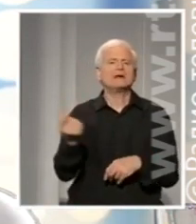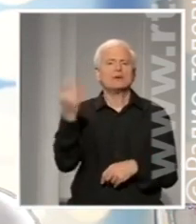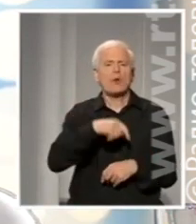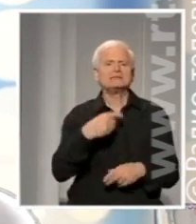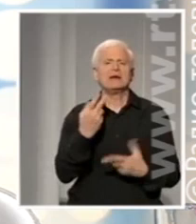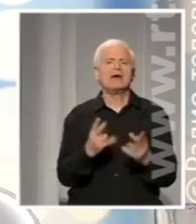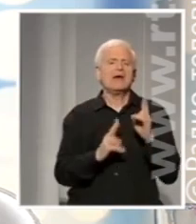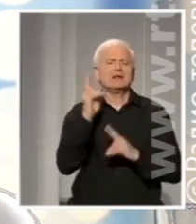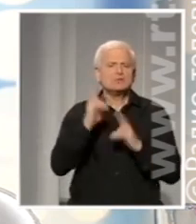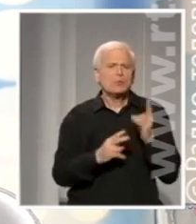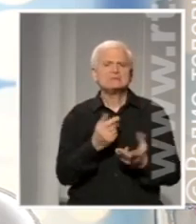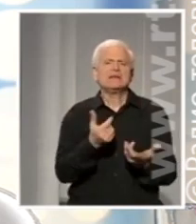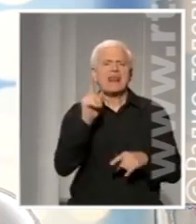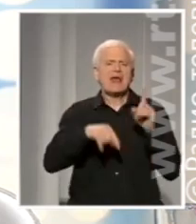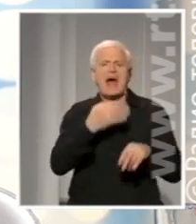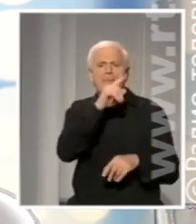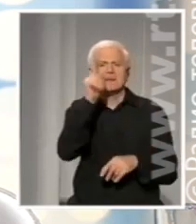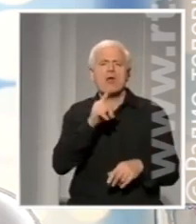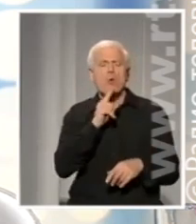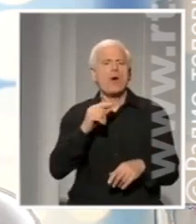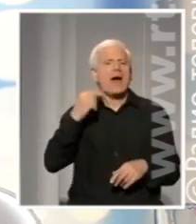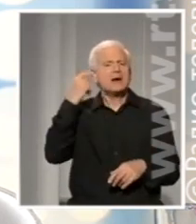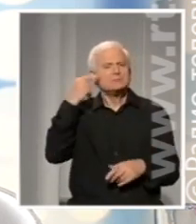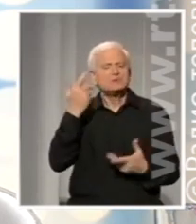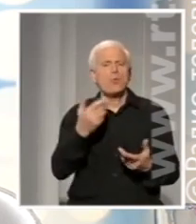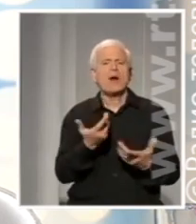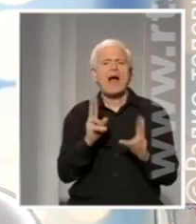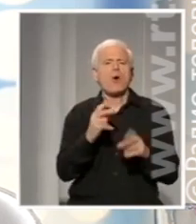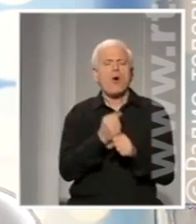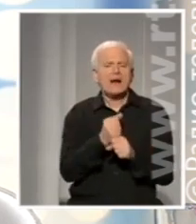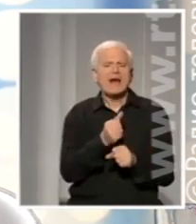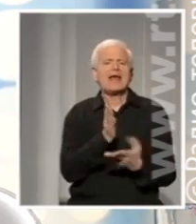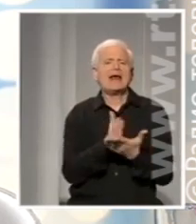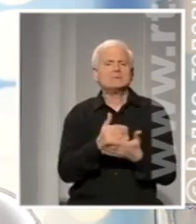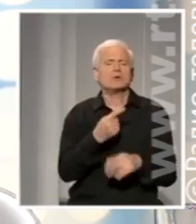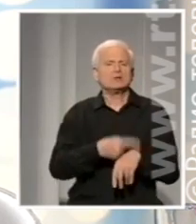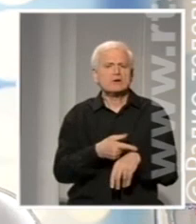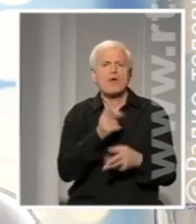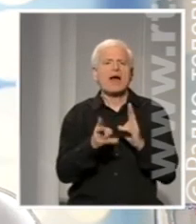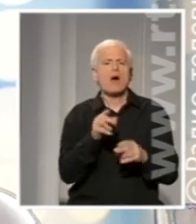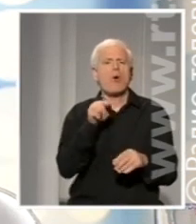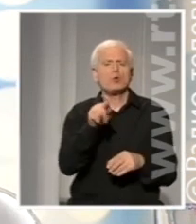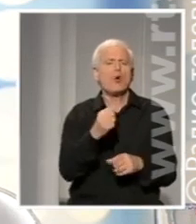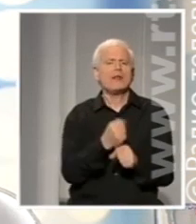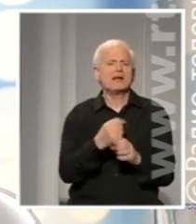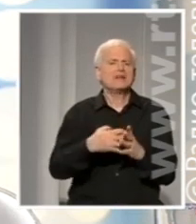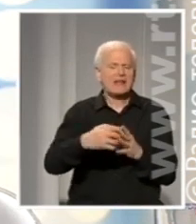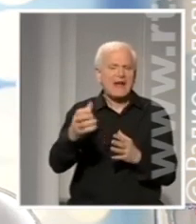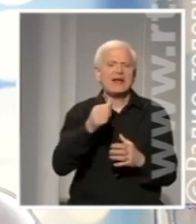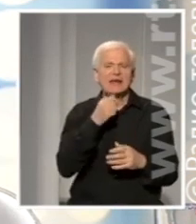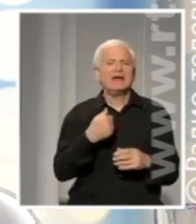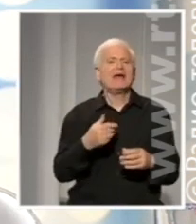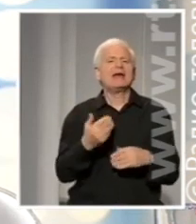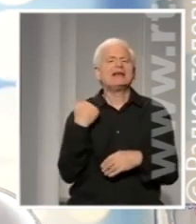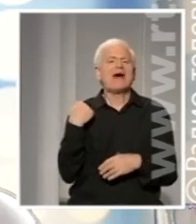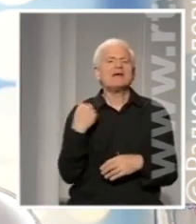i neka pitanja koja imaju u smislu funkcionisanja, rasporeda časova i tako dalje, kako će to funkcionisati. I javlja nam